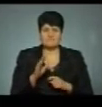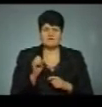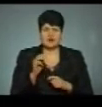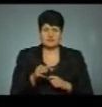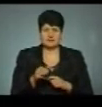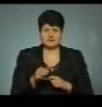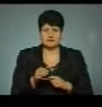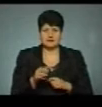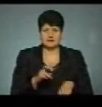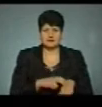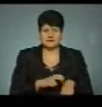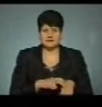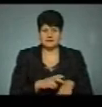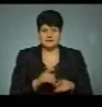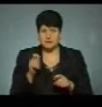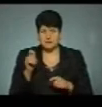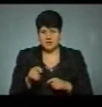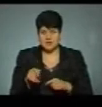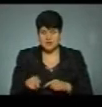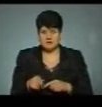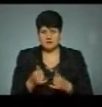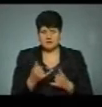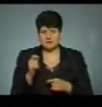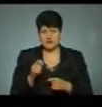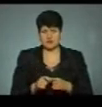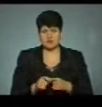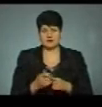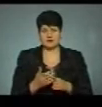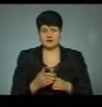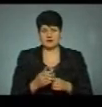по Ветфельшерку. Ветфельшерка приїхала, зараз приїхала скора.